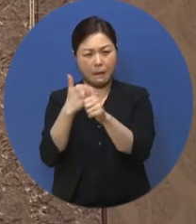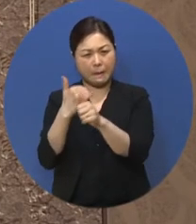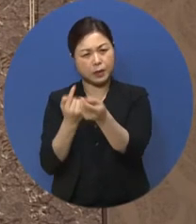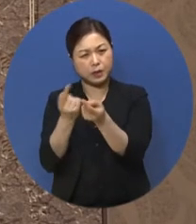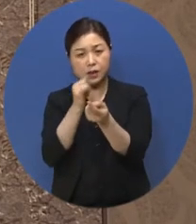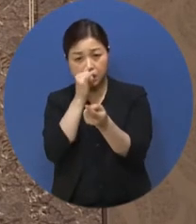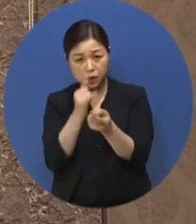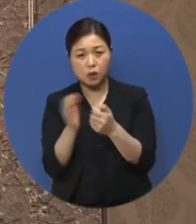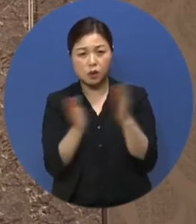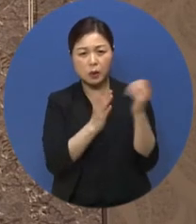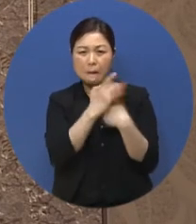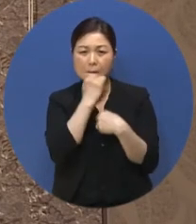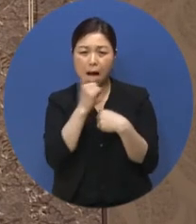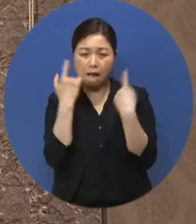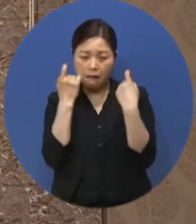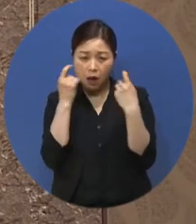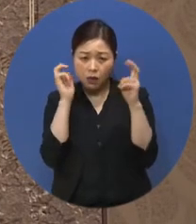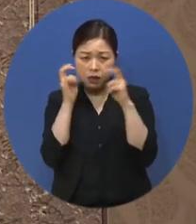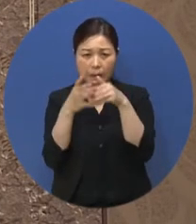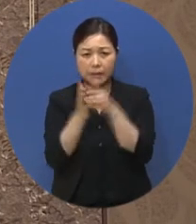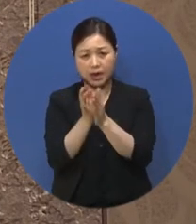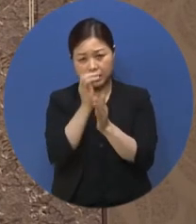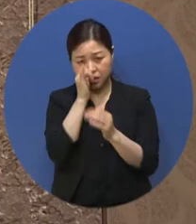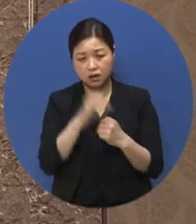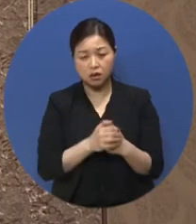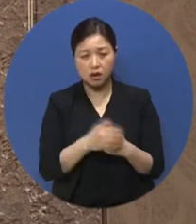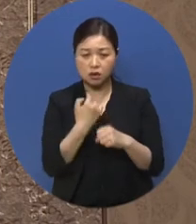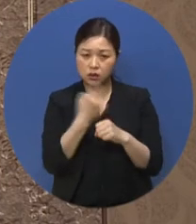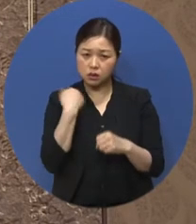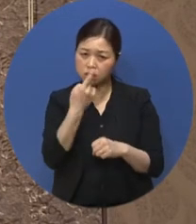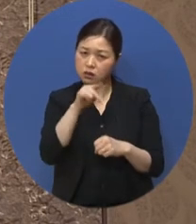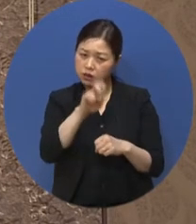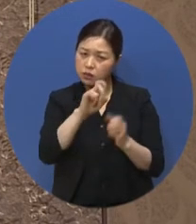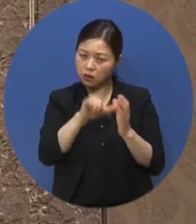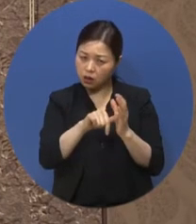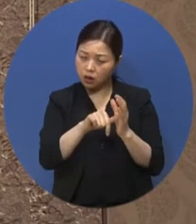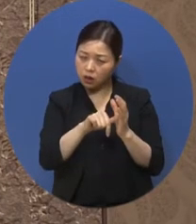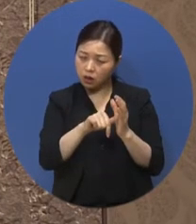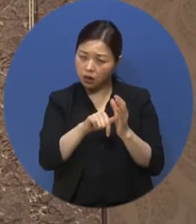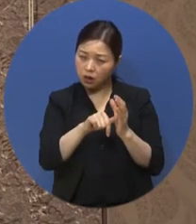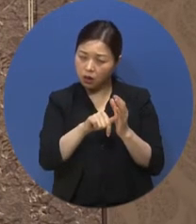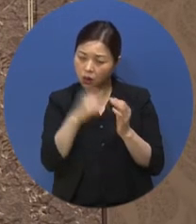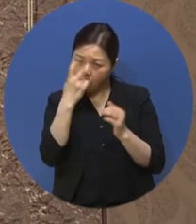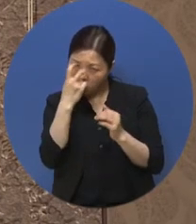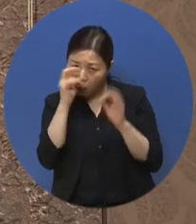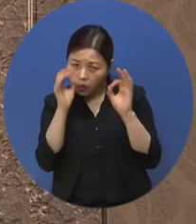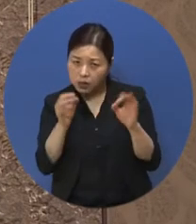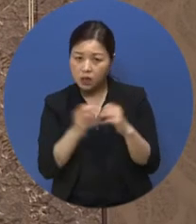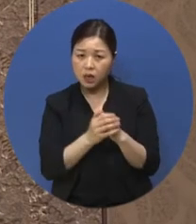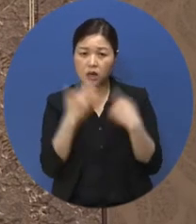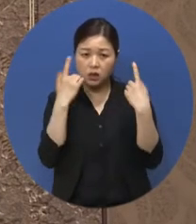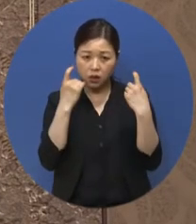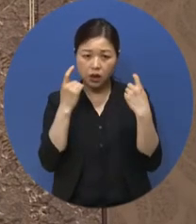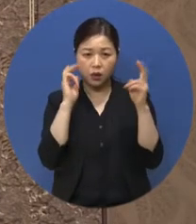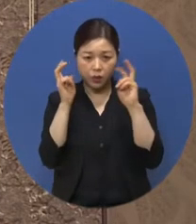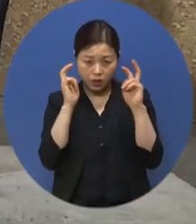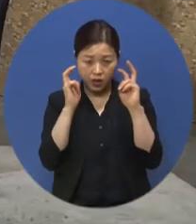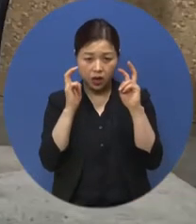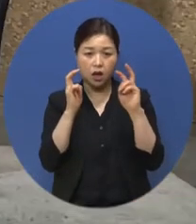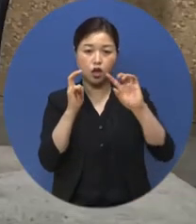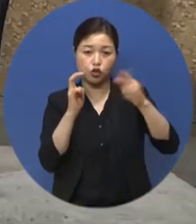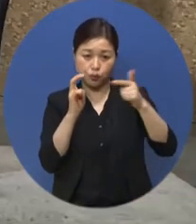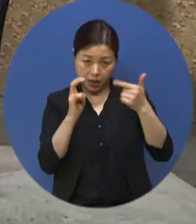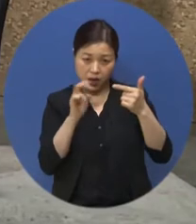네, 그렇죠. 작년 2020년에 따져보니까 네. 거의 여행업계가 600개 정도가 폐업을 했고요.